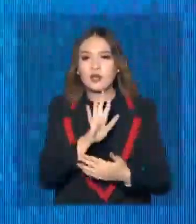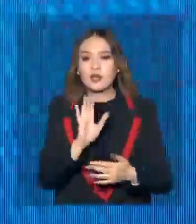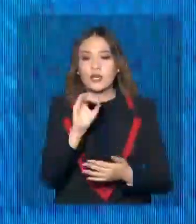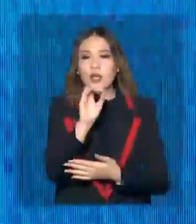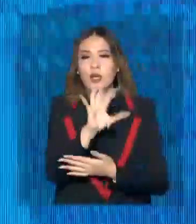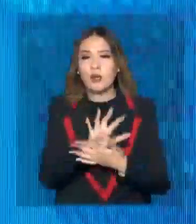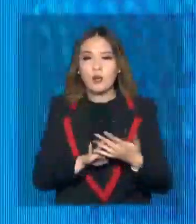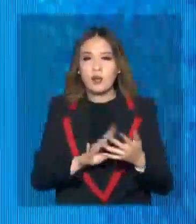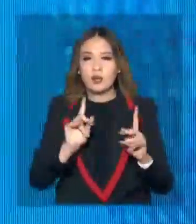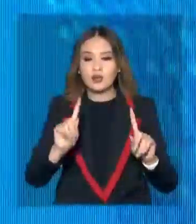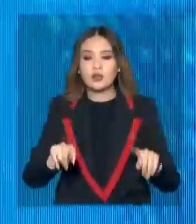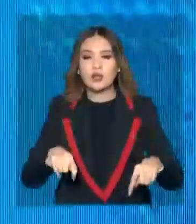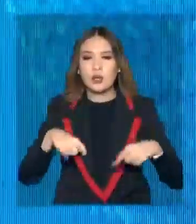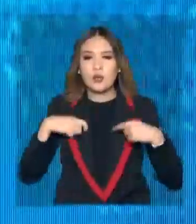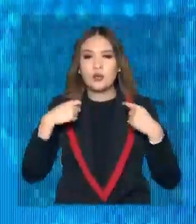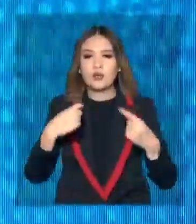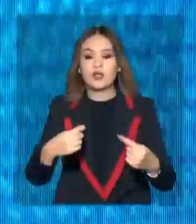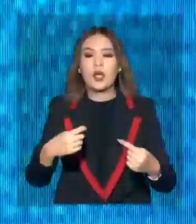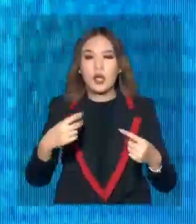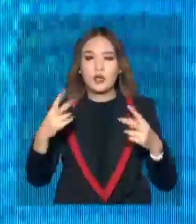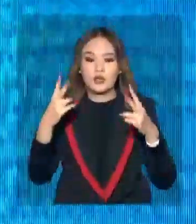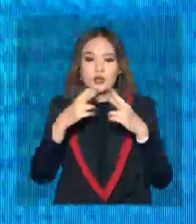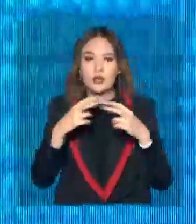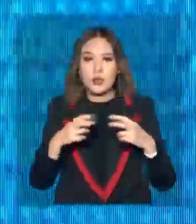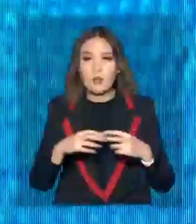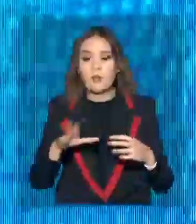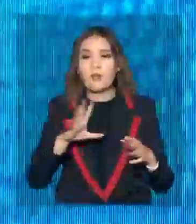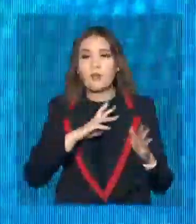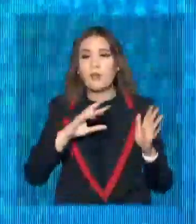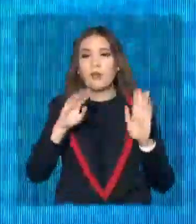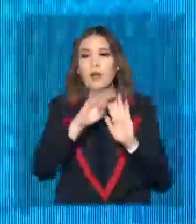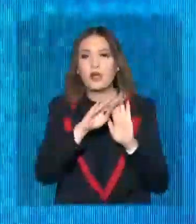времени». Далее эфир продолжит информационно-аналитическая программа «Жанна Уакыт».